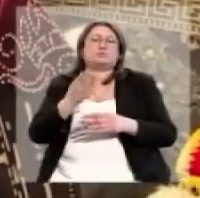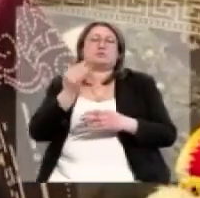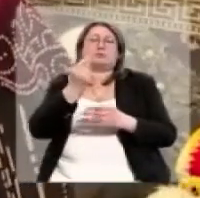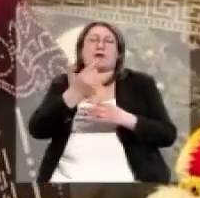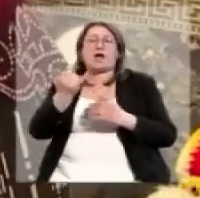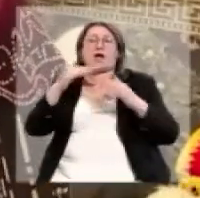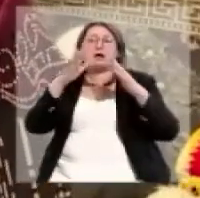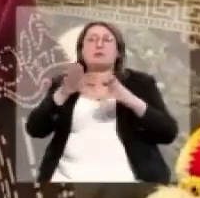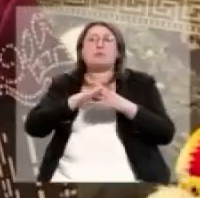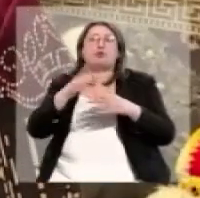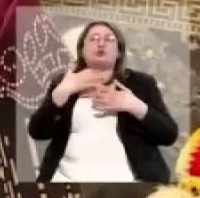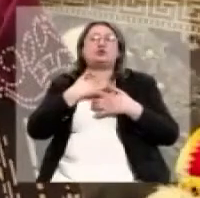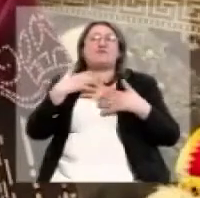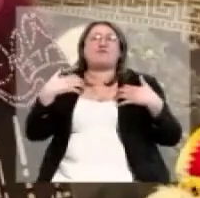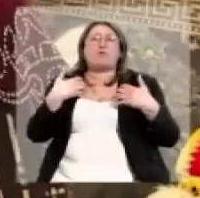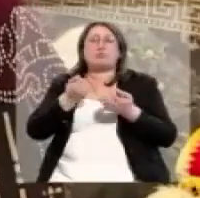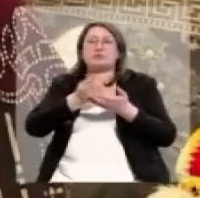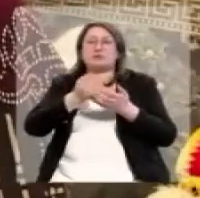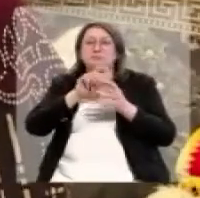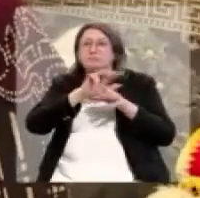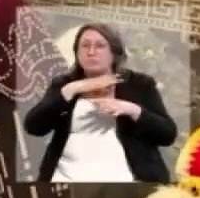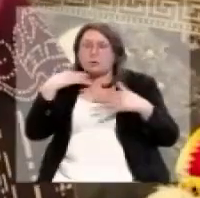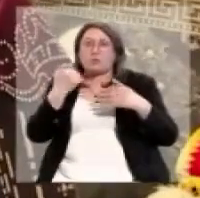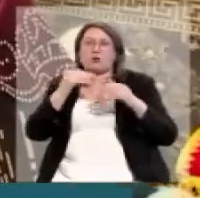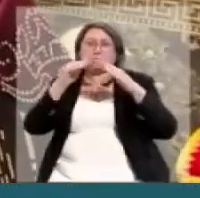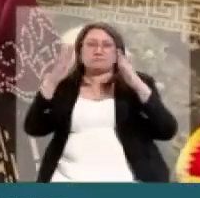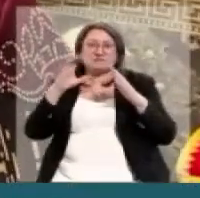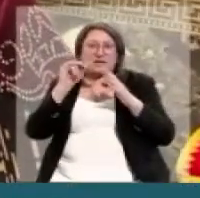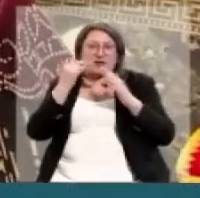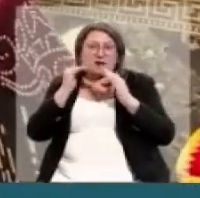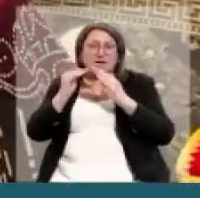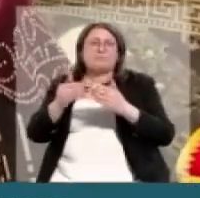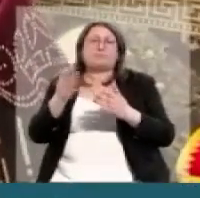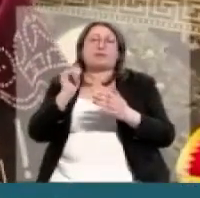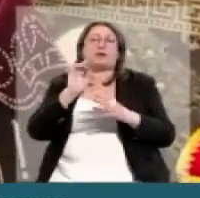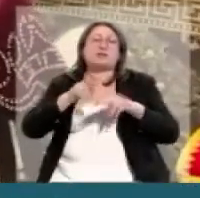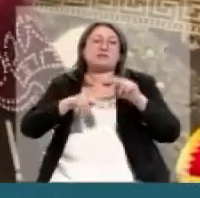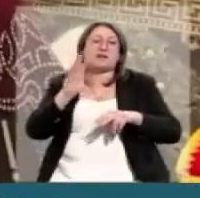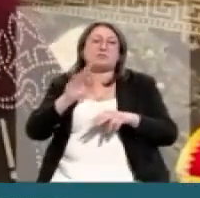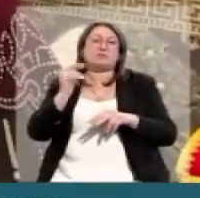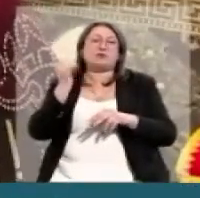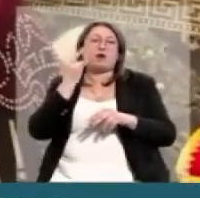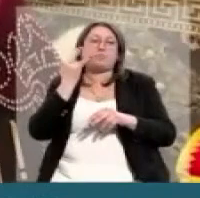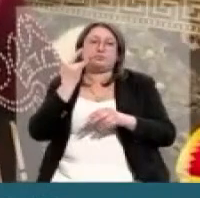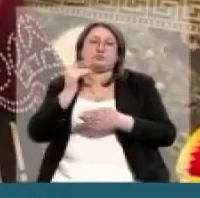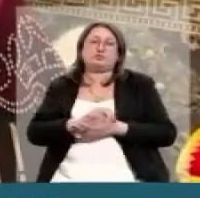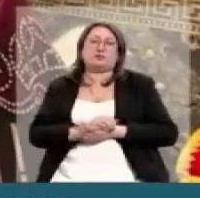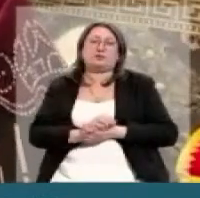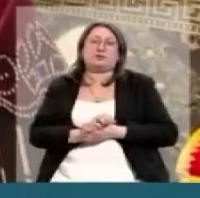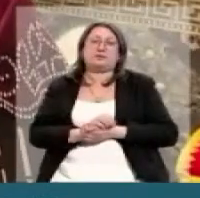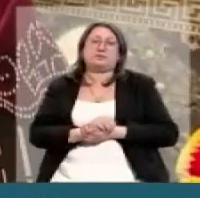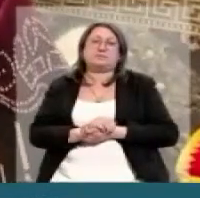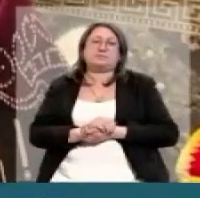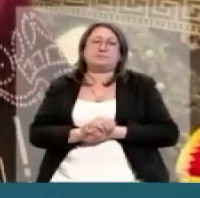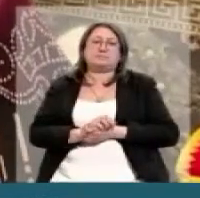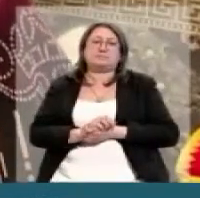тойға жайлай берсін әрқашанда. Үйіңіз жанға толсын, қораңыз малға толсын, бүкіл айтқан тілектер Құдай бүгін қабыл етсін.